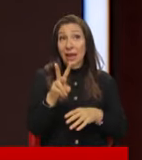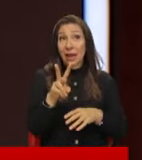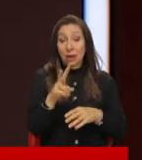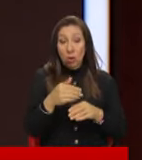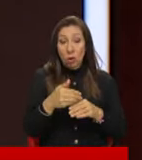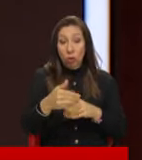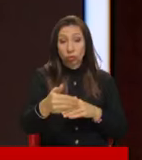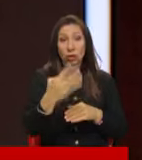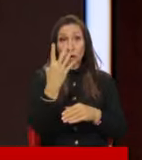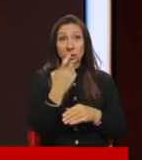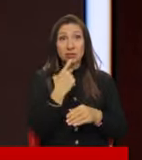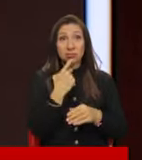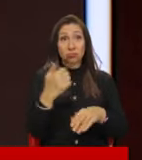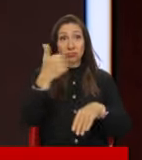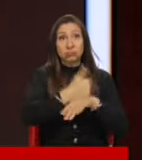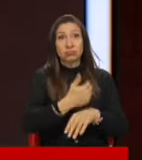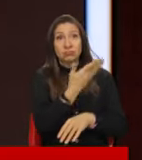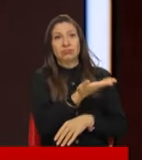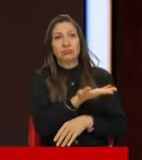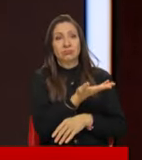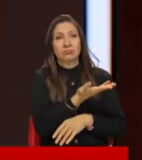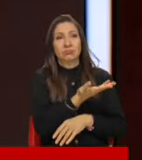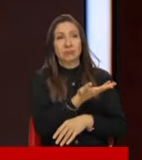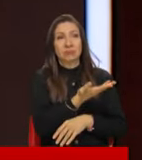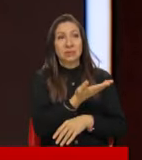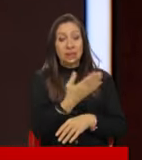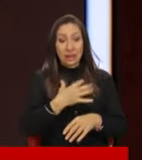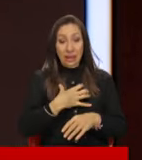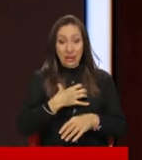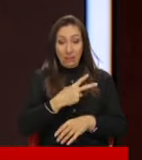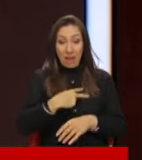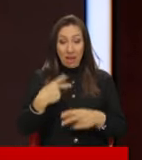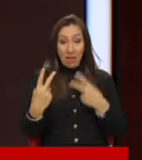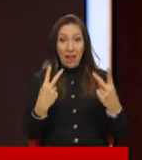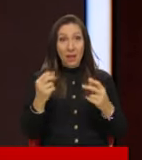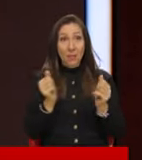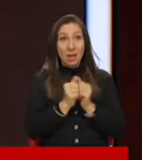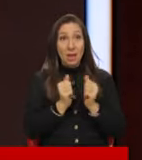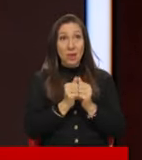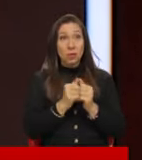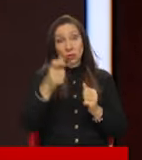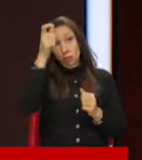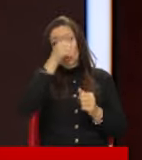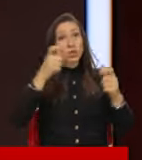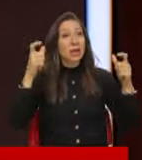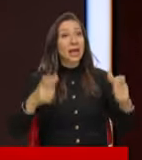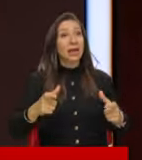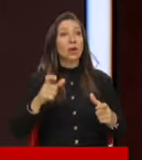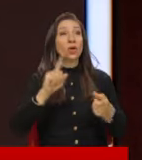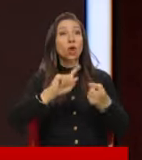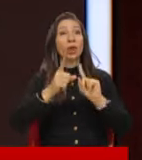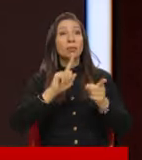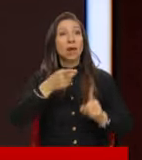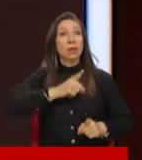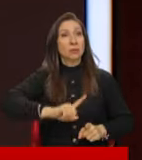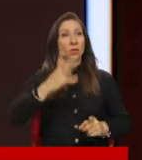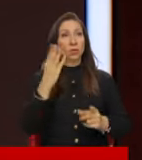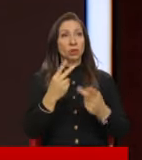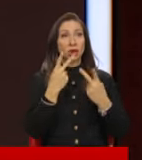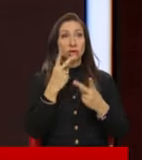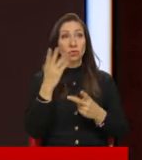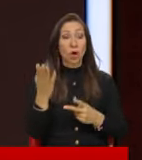Önümüzdeki 4 yılı daha yönetecek ve kendi belediyeleriyle birlikte de tüm Türkiye'yi yönetmeye Talip olduğunu